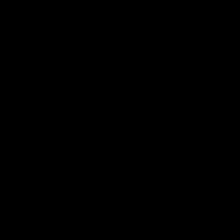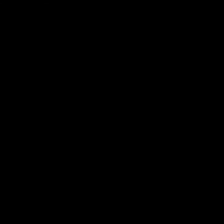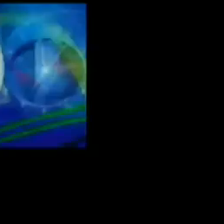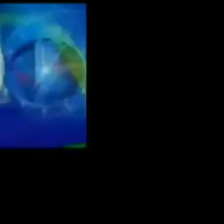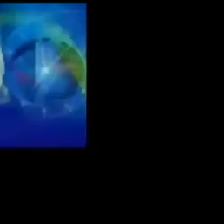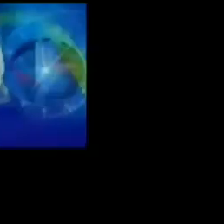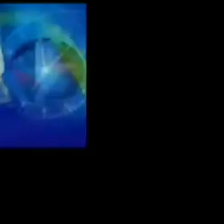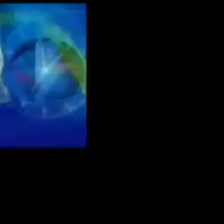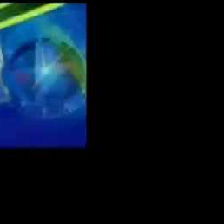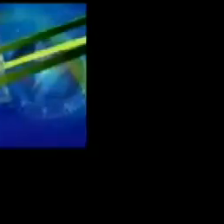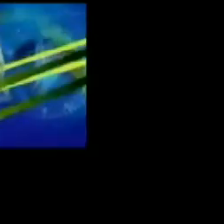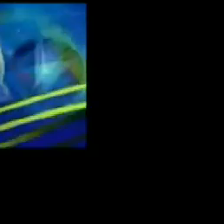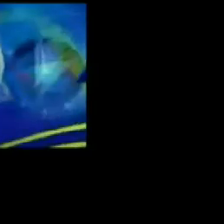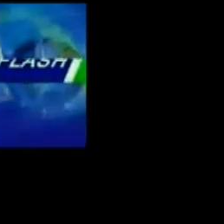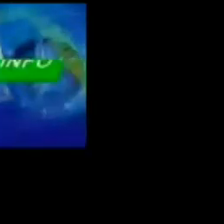progéniture.